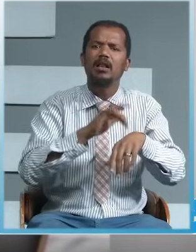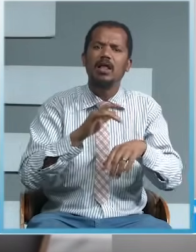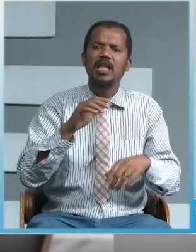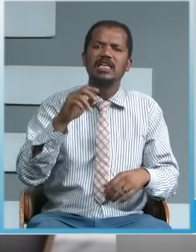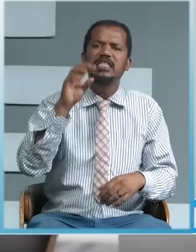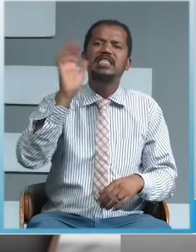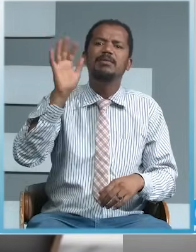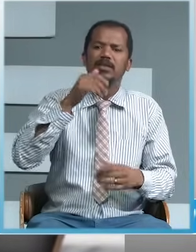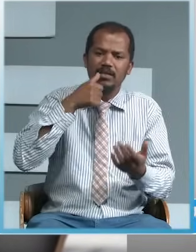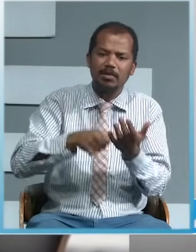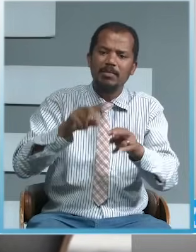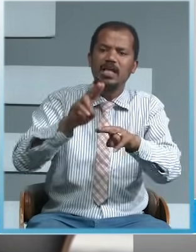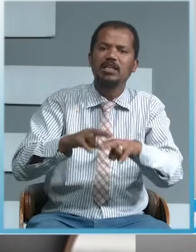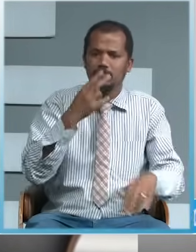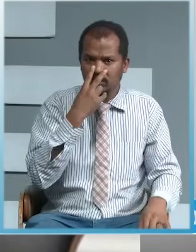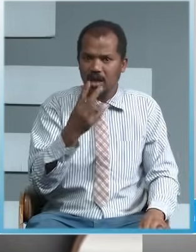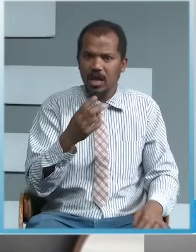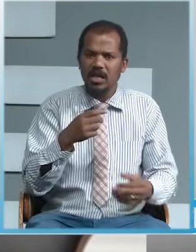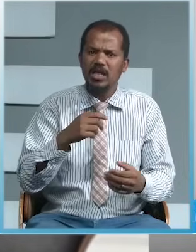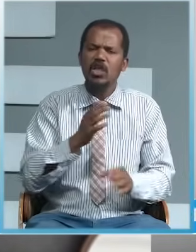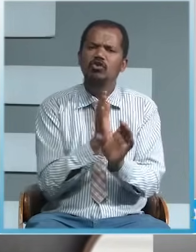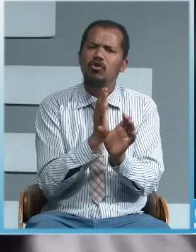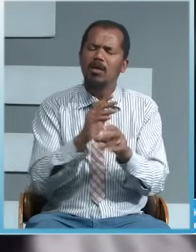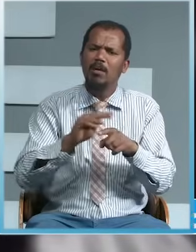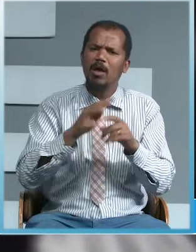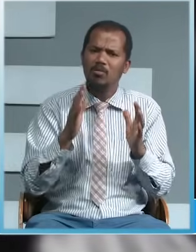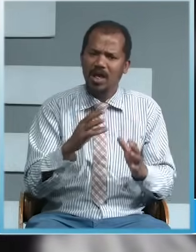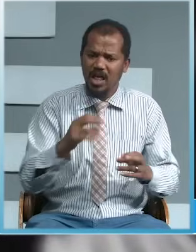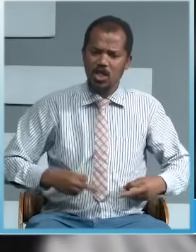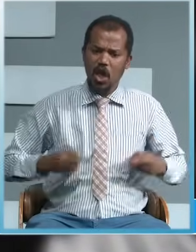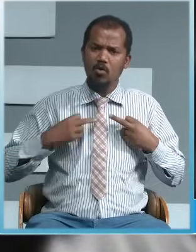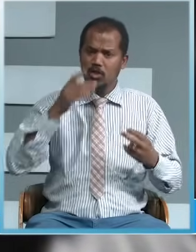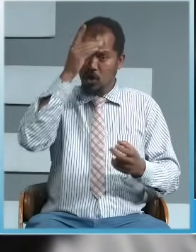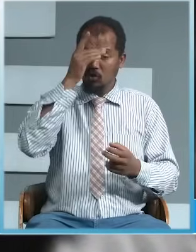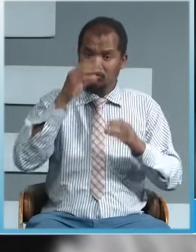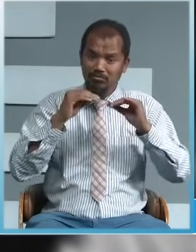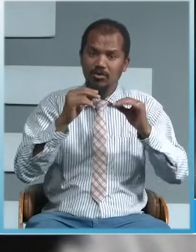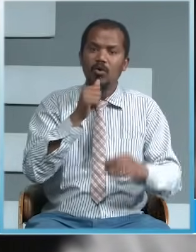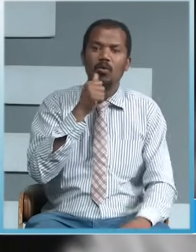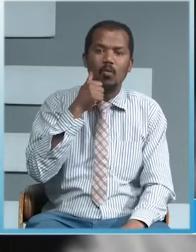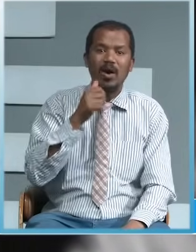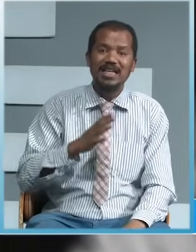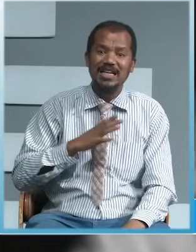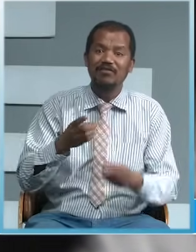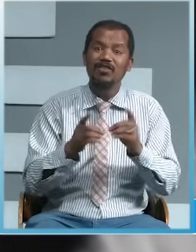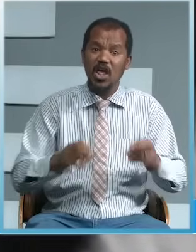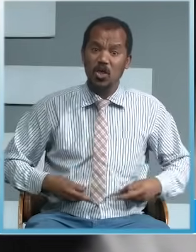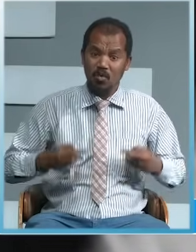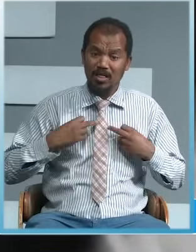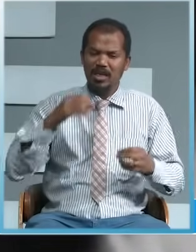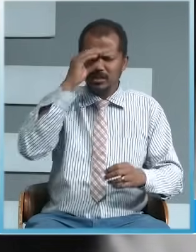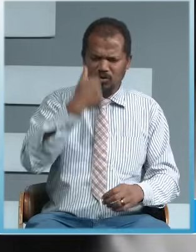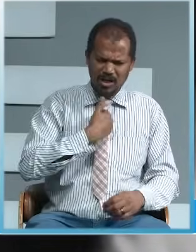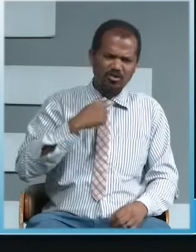مكنيات ياسنا بالدب دابي سياسك أمدو استوالال ياسنا لبونا بالميانا يهيوت كلو تاسلطان ويزاريت فريويني رتا